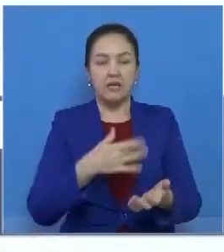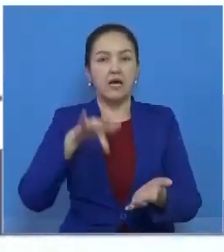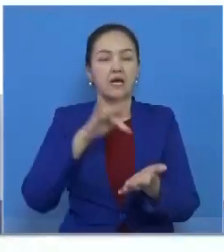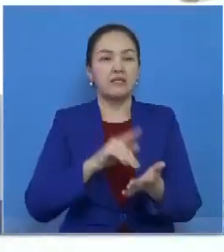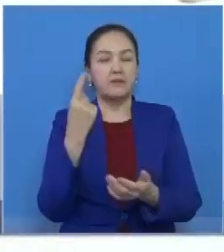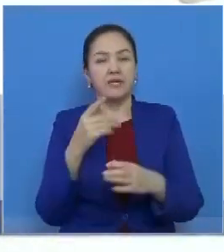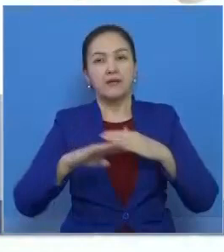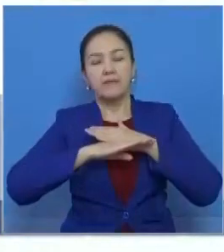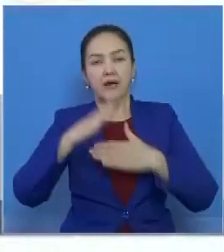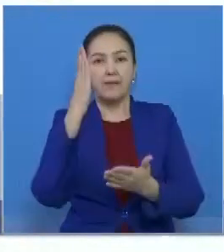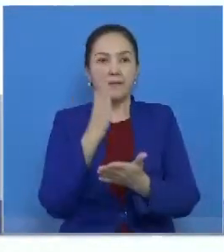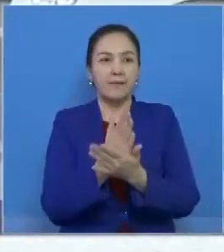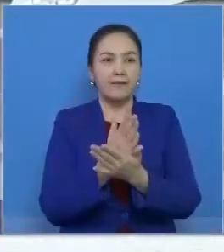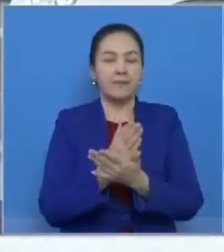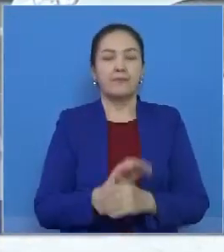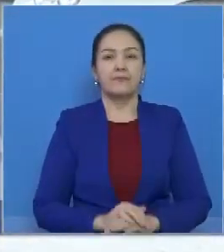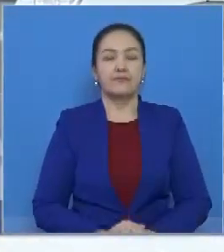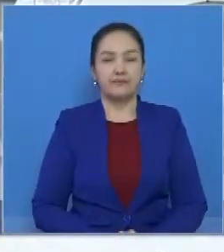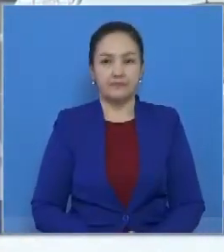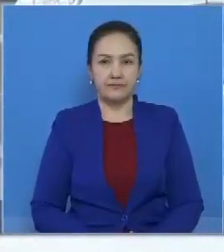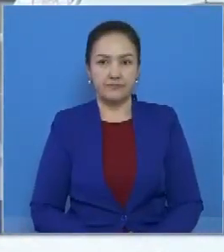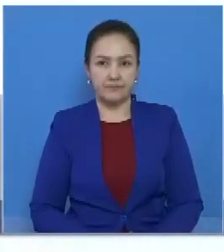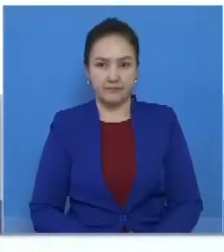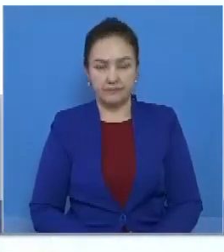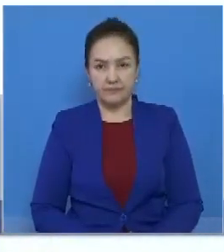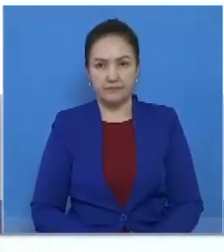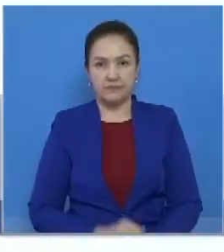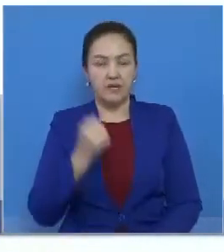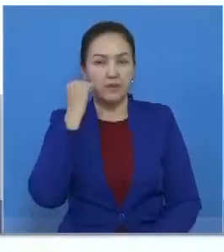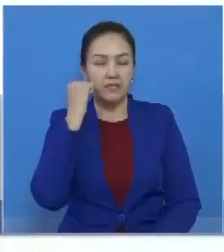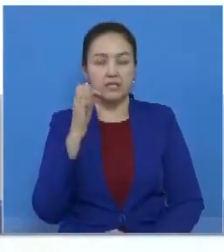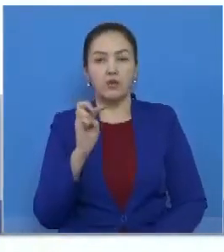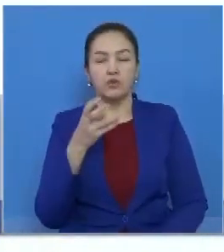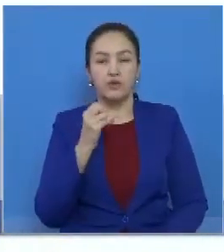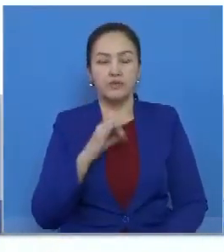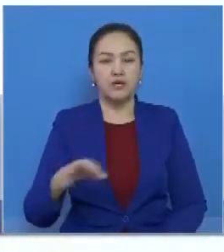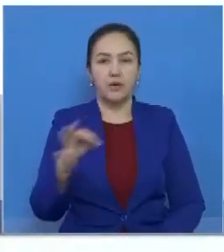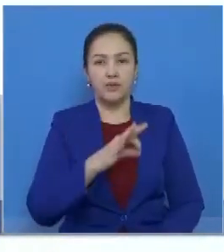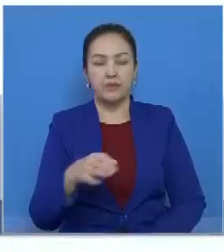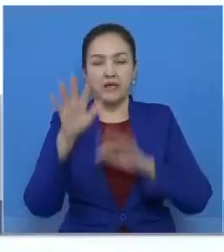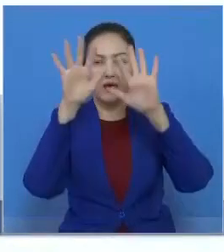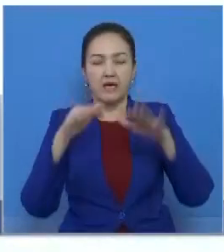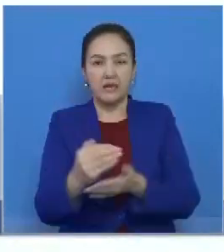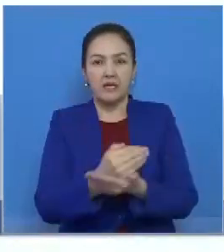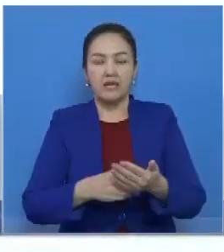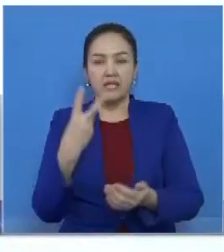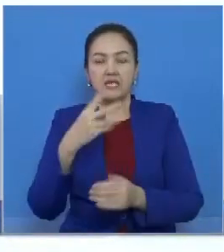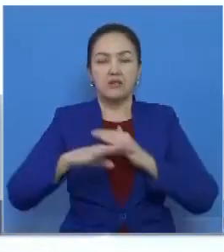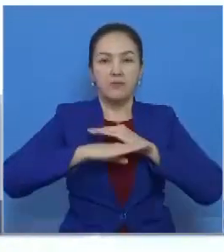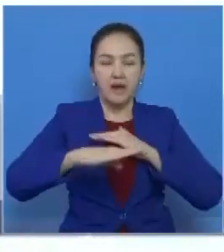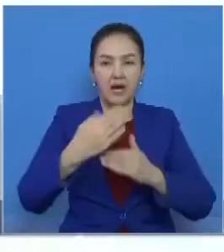жалғыз полигонымыз бар. Ол қатты тұрмыстық полигон жарында орналасқан полигон. Мәскеу Курмыш аудандарының қарын шығару үшін екінші полигон,